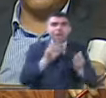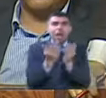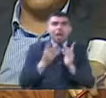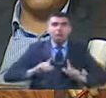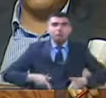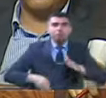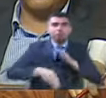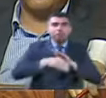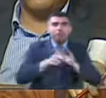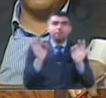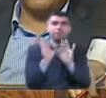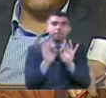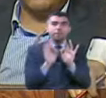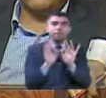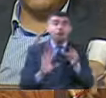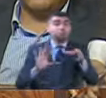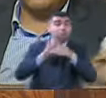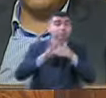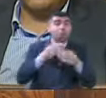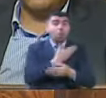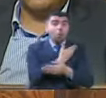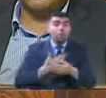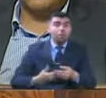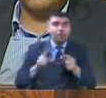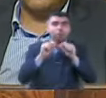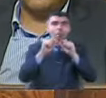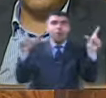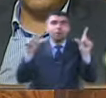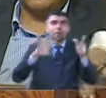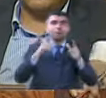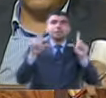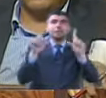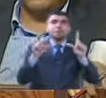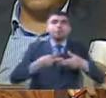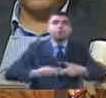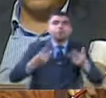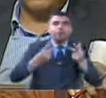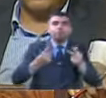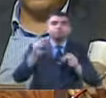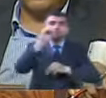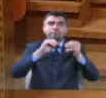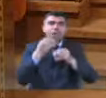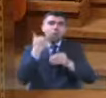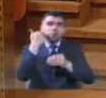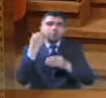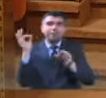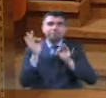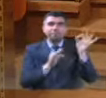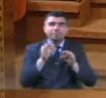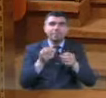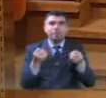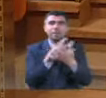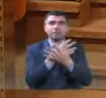المدرسي، انخرطت هذه الحكومة في خرجات إعلامية غير مدروسة تفتقر إلى رؤية واضحة